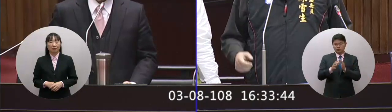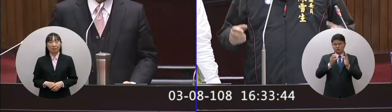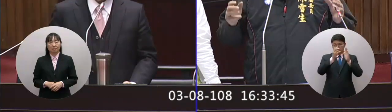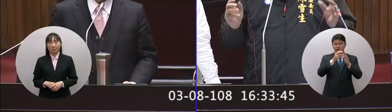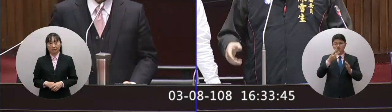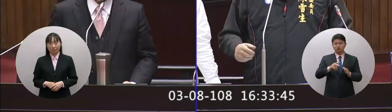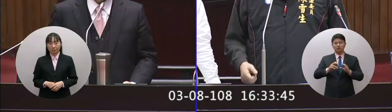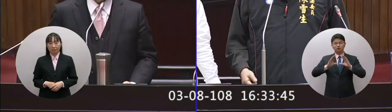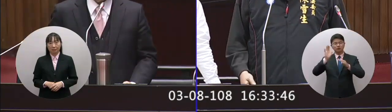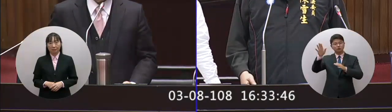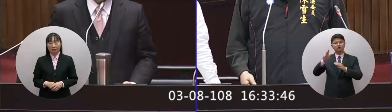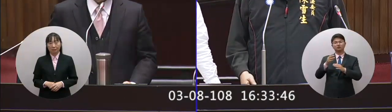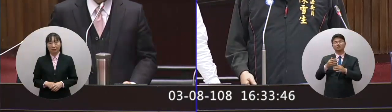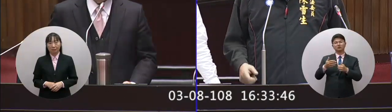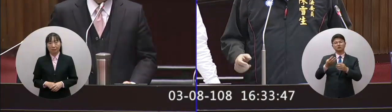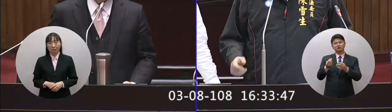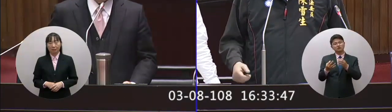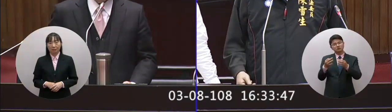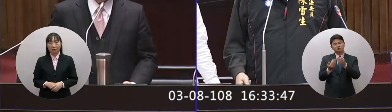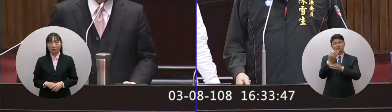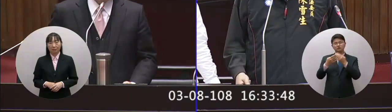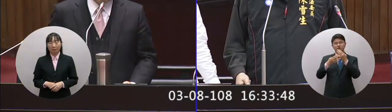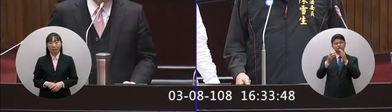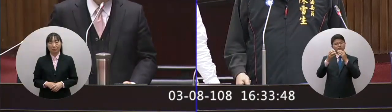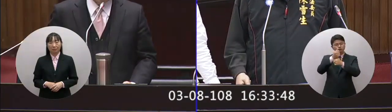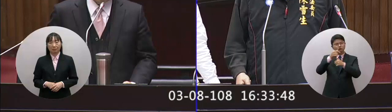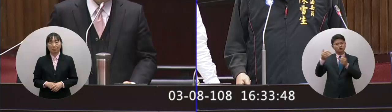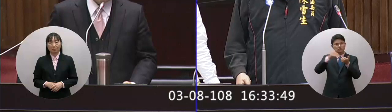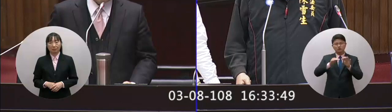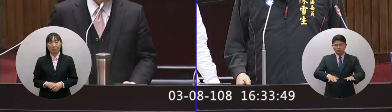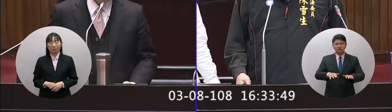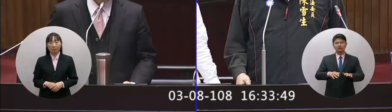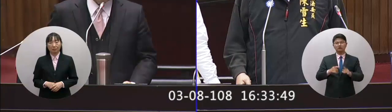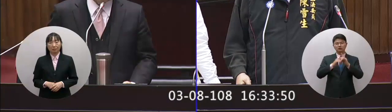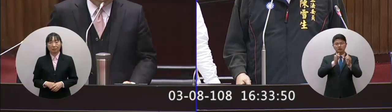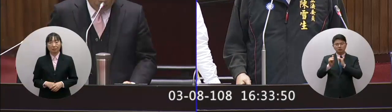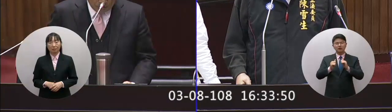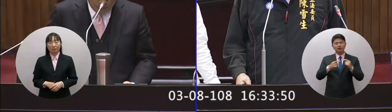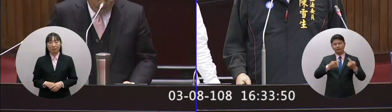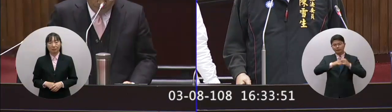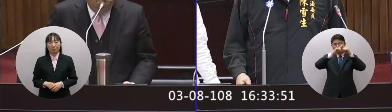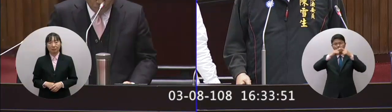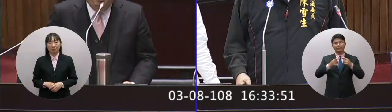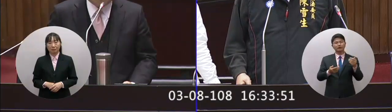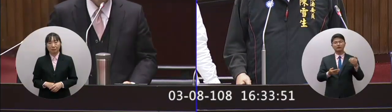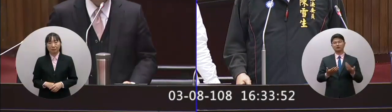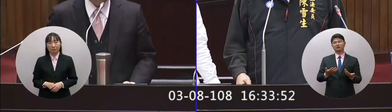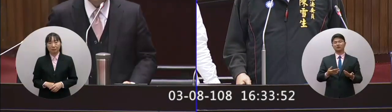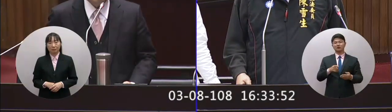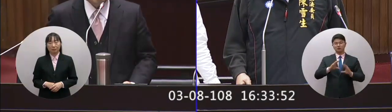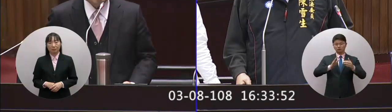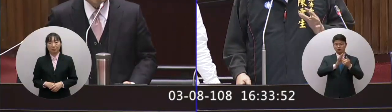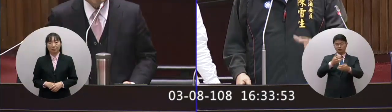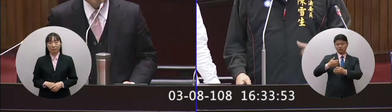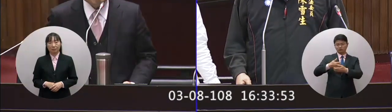祖老百姓还在继续在法院打官司的状况。所以我也曾经问过国防部，你们有没有哪一